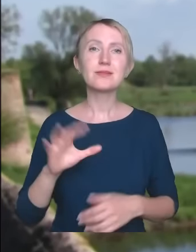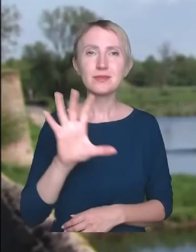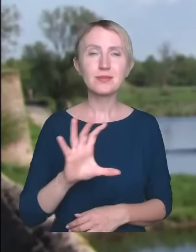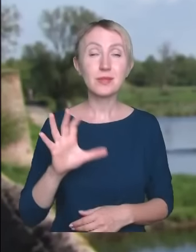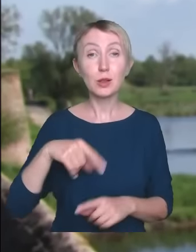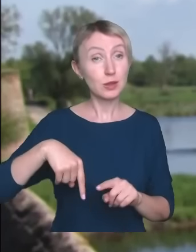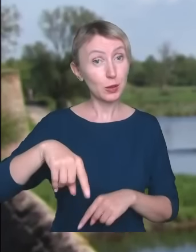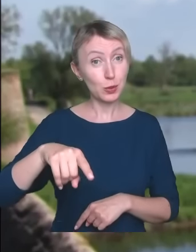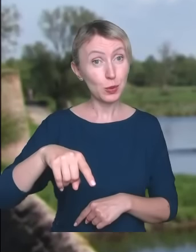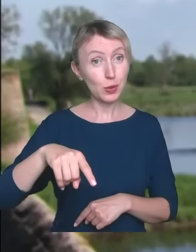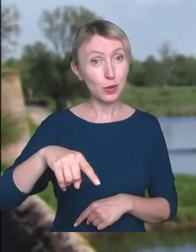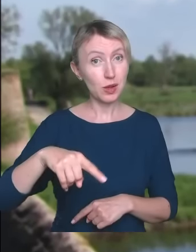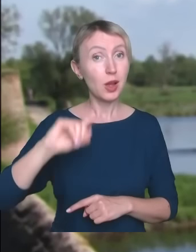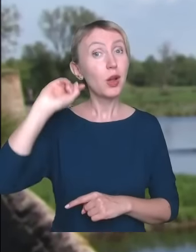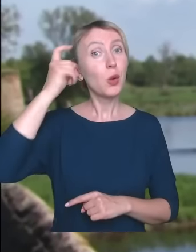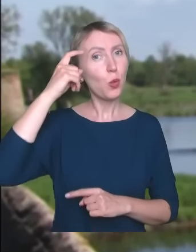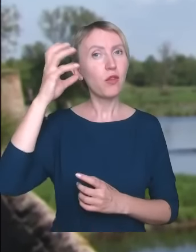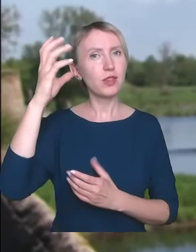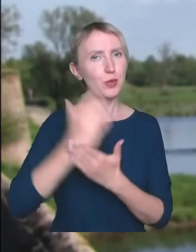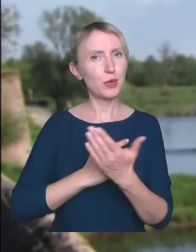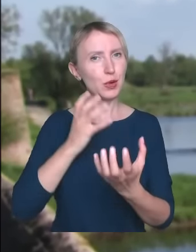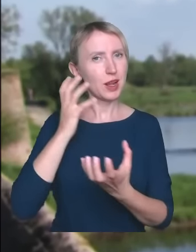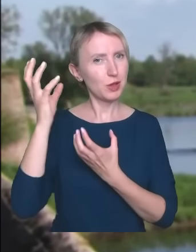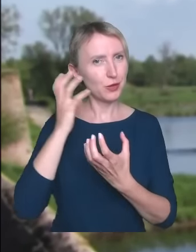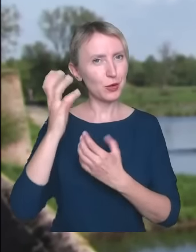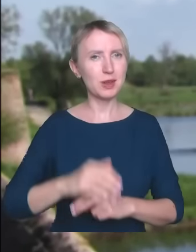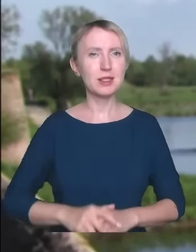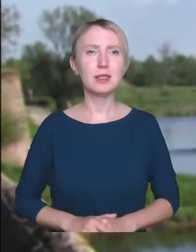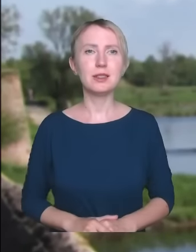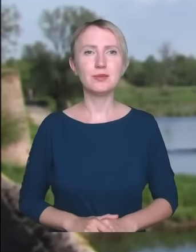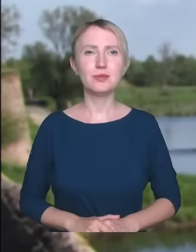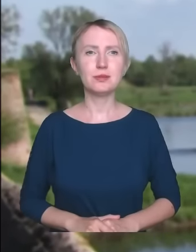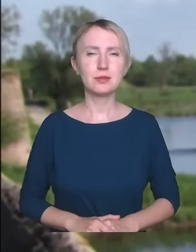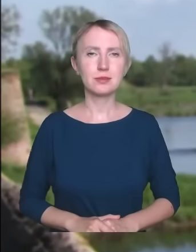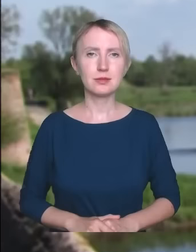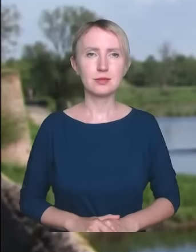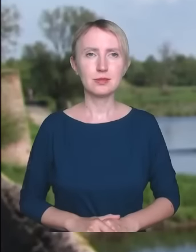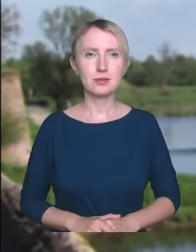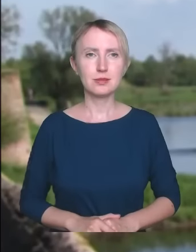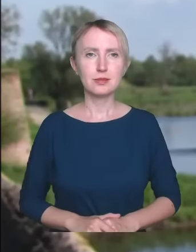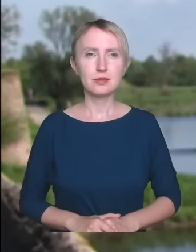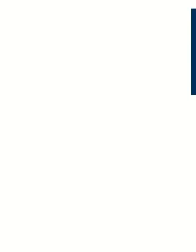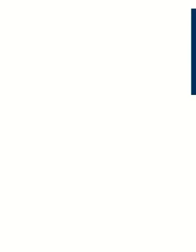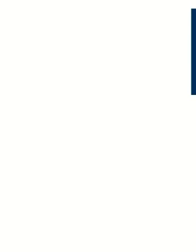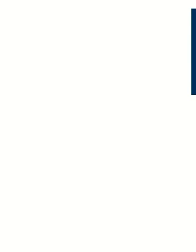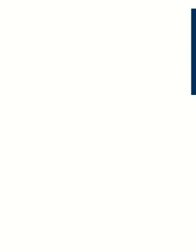niedługo główny serwis informacyjny. Zostańcie państwo z telewizją Republika.